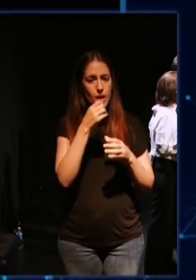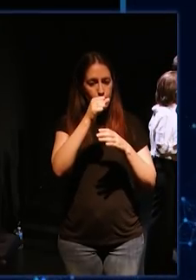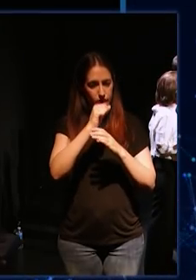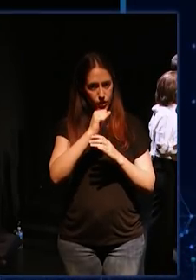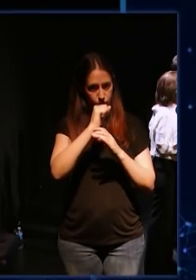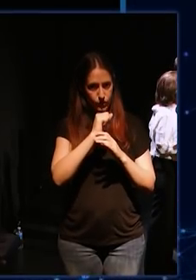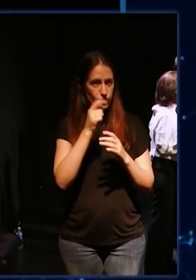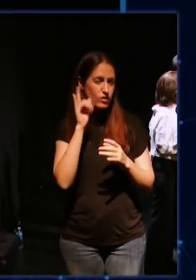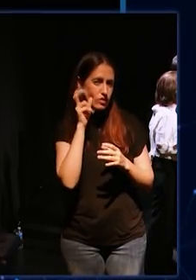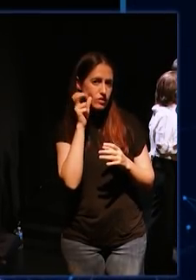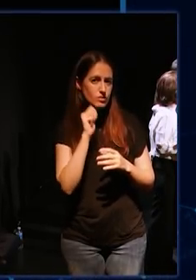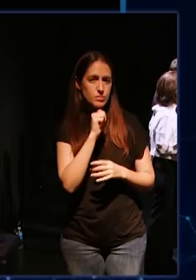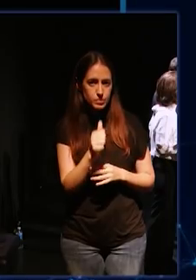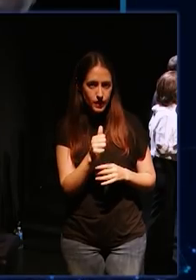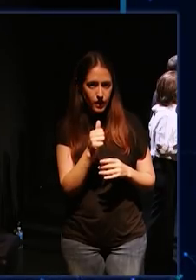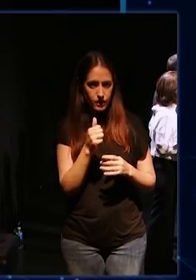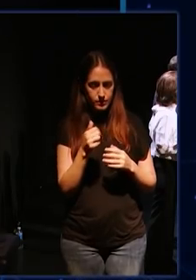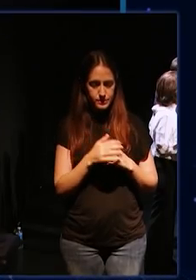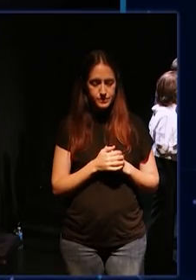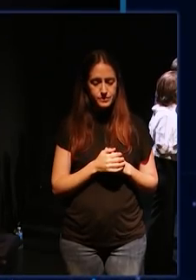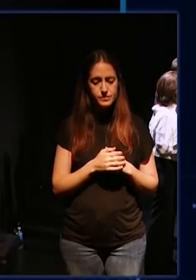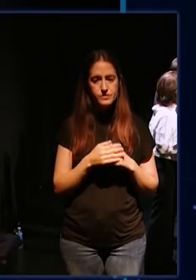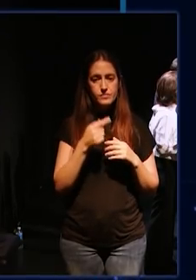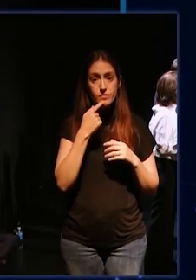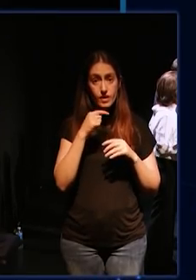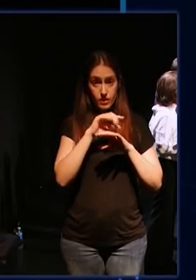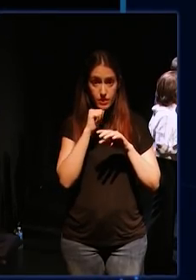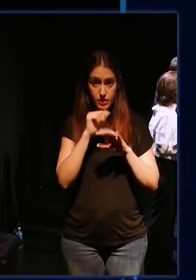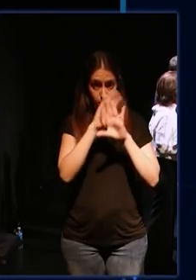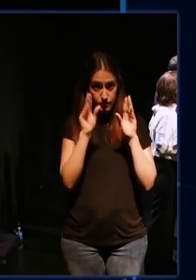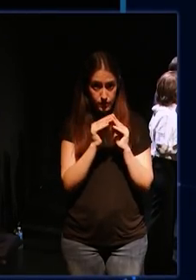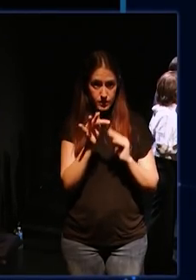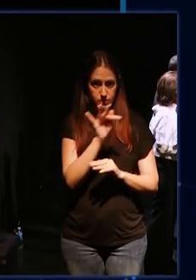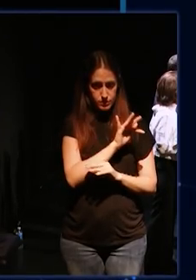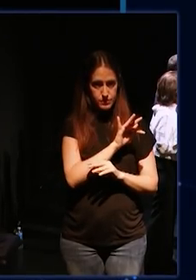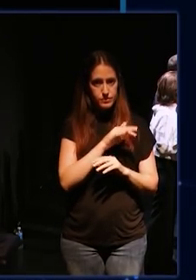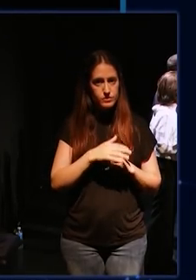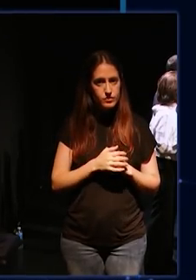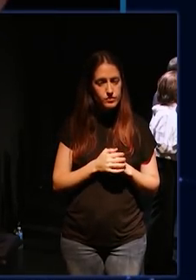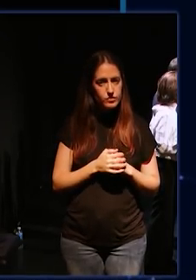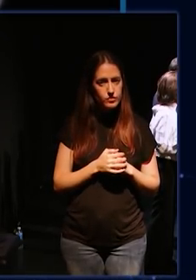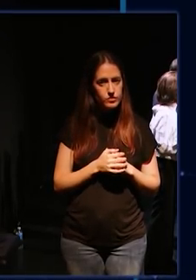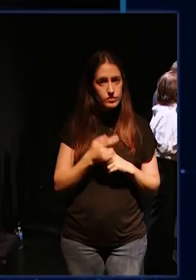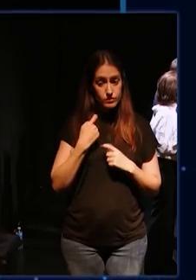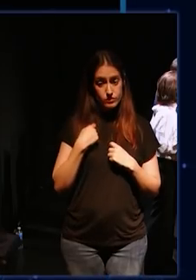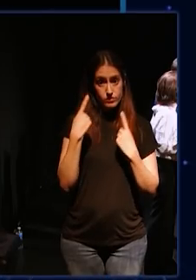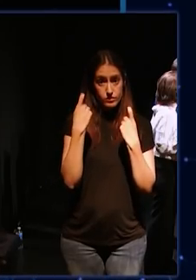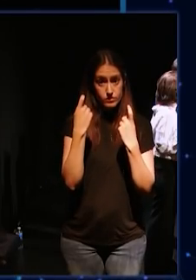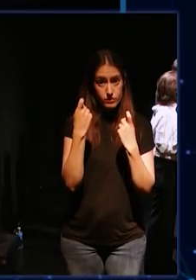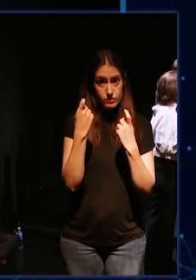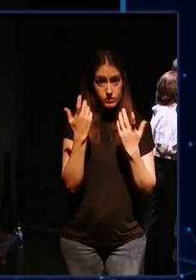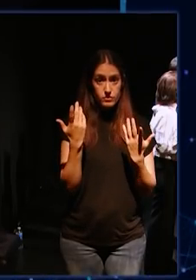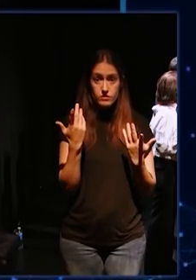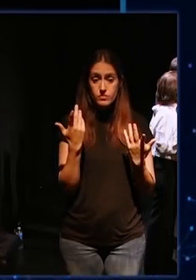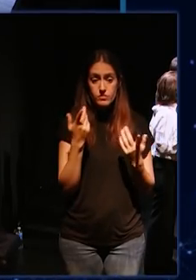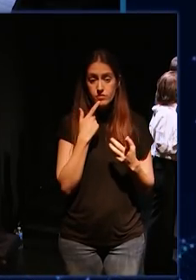us hi acostéssiu tant, perquè llavors no se sent bé. I tancarà aquest bloc ara l'Álvaro Blanco. No, jo tenia la... És que, bueno, podem